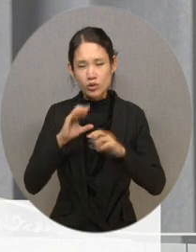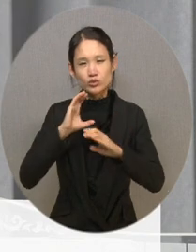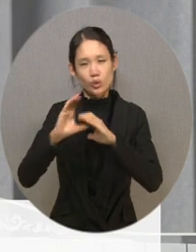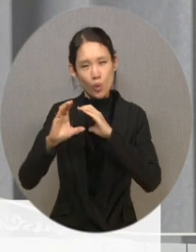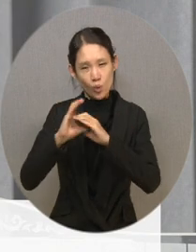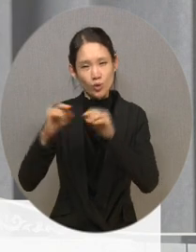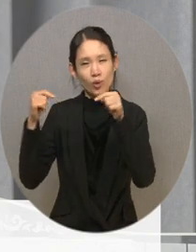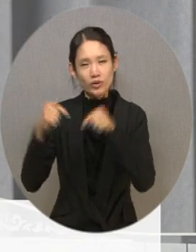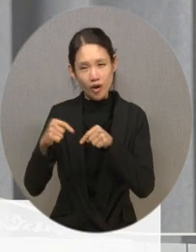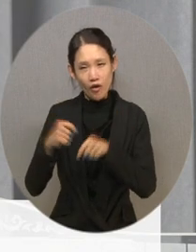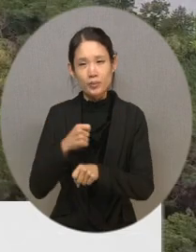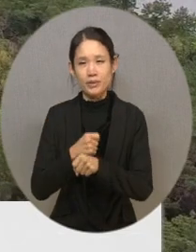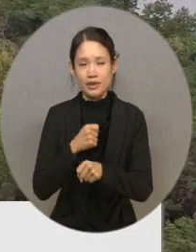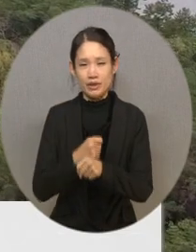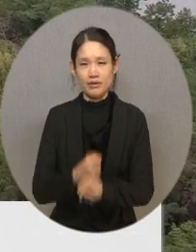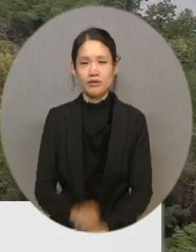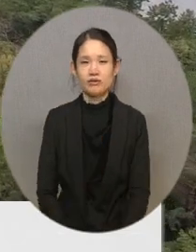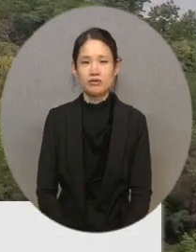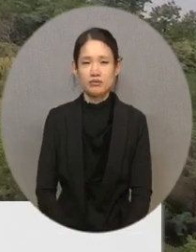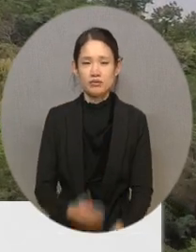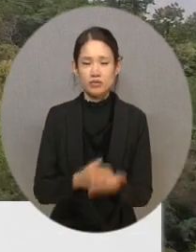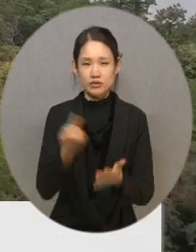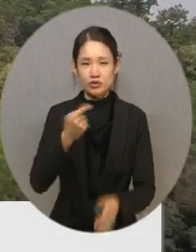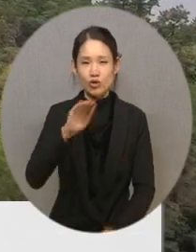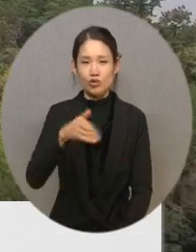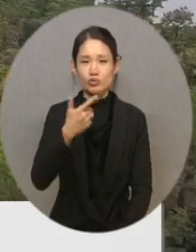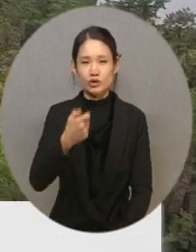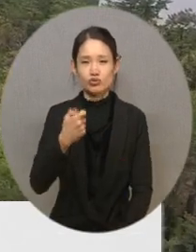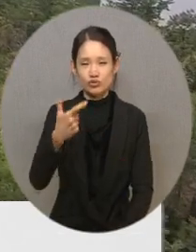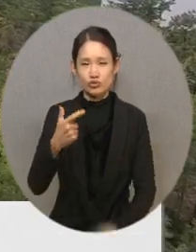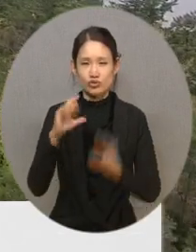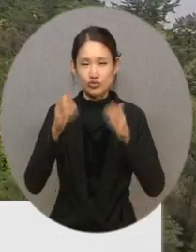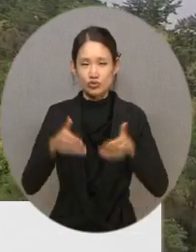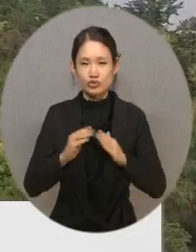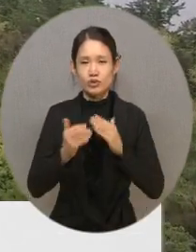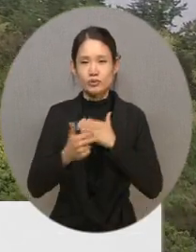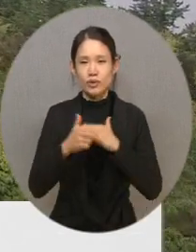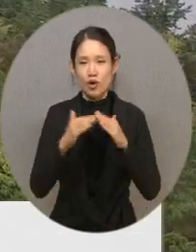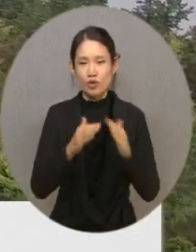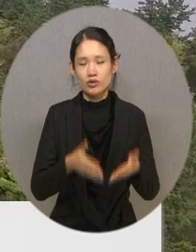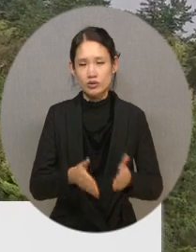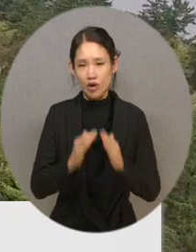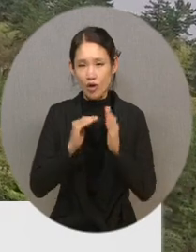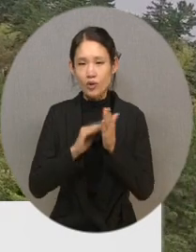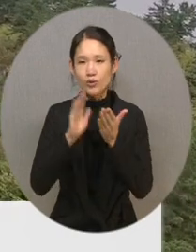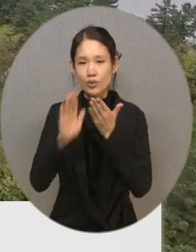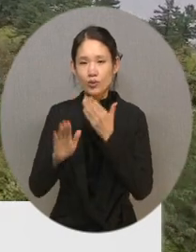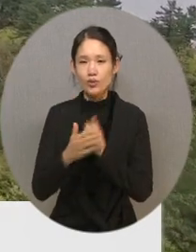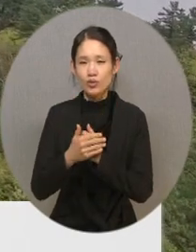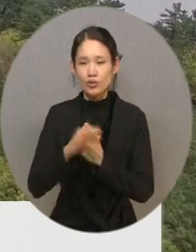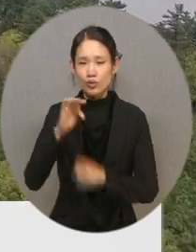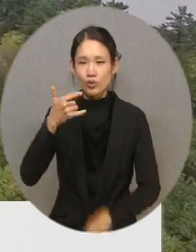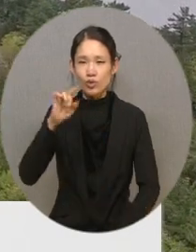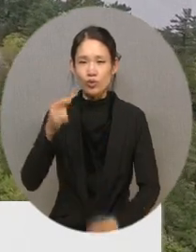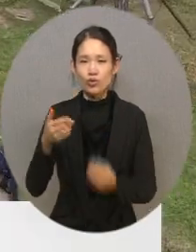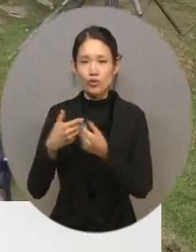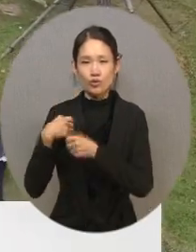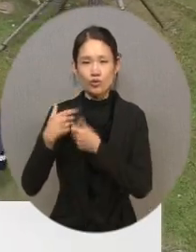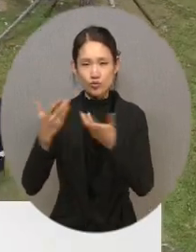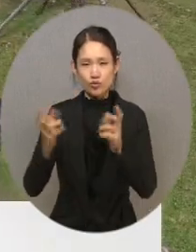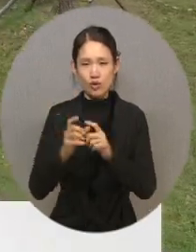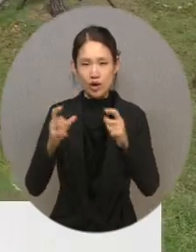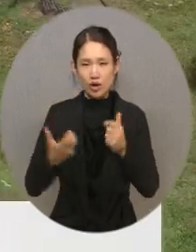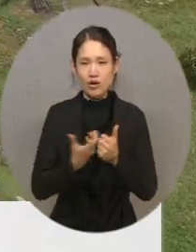소통을 협의하랍니다. 1916년 국립병원 설립 이후 사실상 고흥군과 격리됐던 소록도가